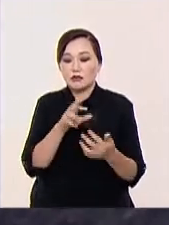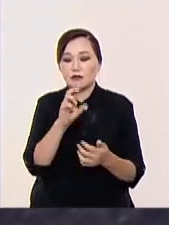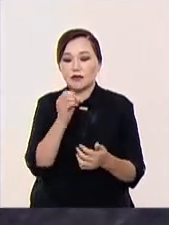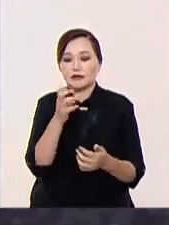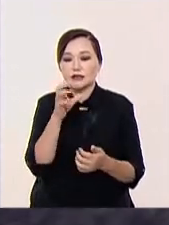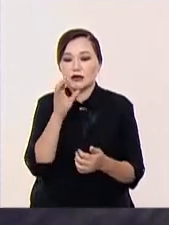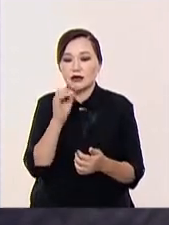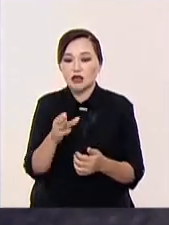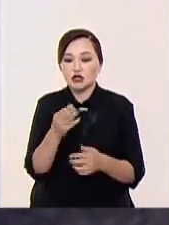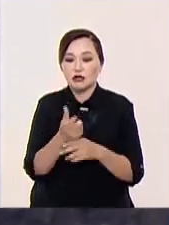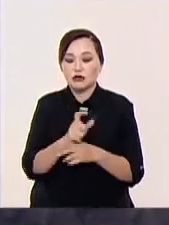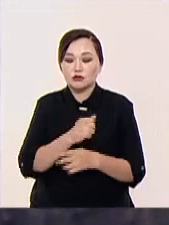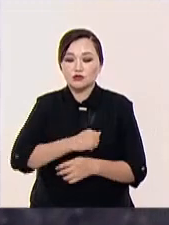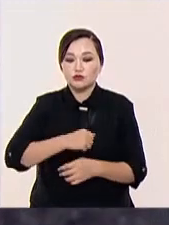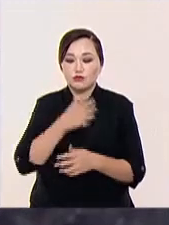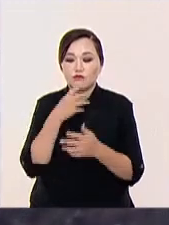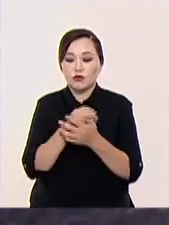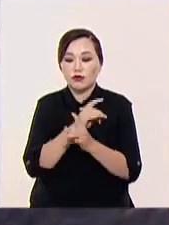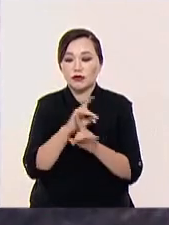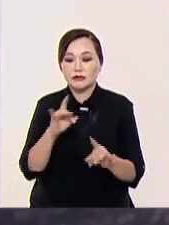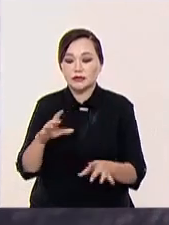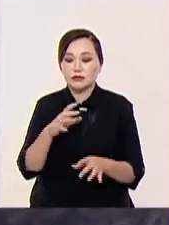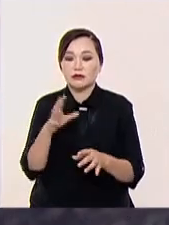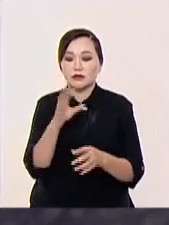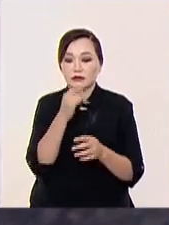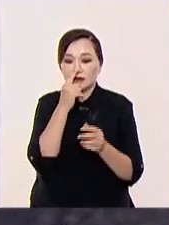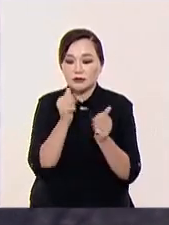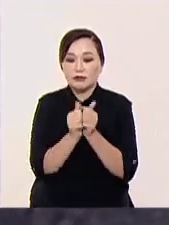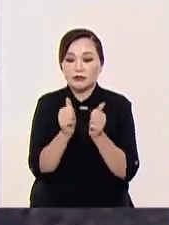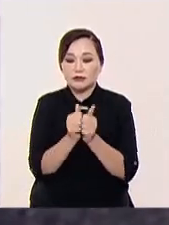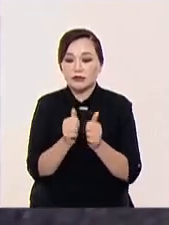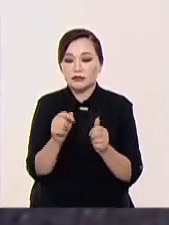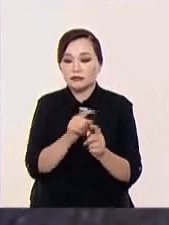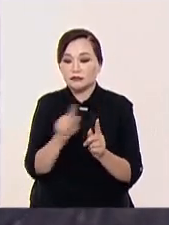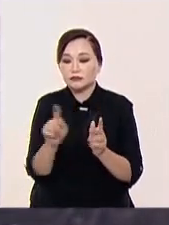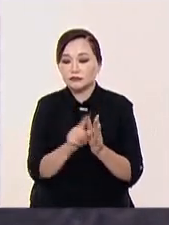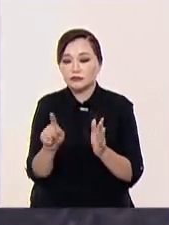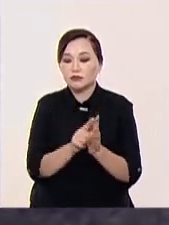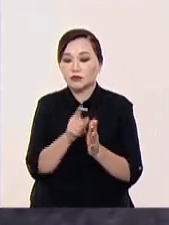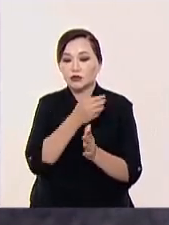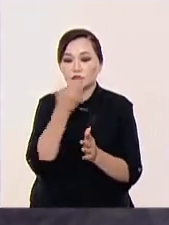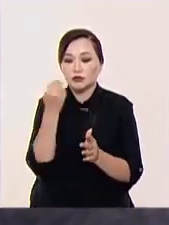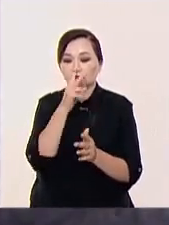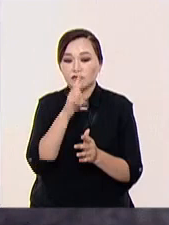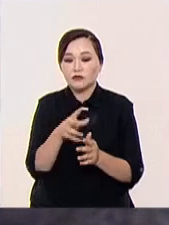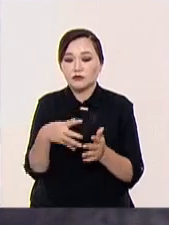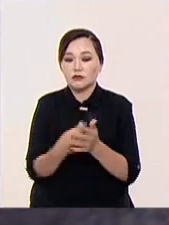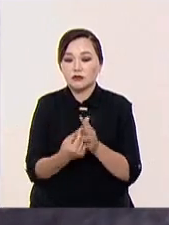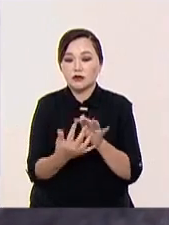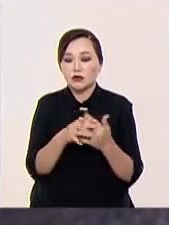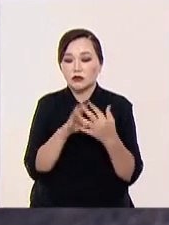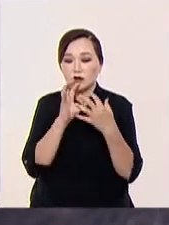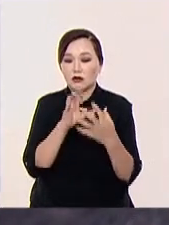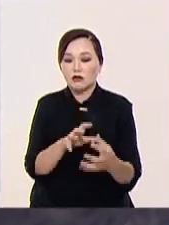бесағаштықтар осығанын алайды. Өздерінің айтуынша, таяқ тастам жерде қалаға қатынастан қағылған. 2 жылдан бері ауылға автобус